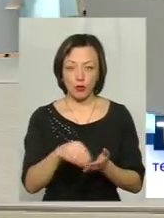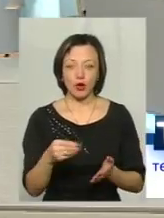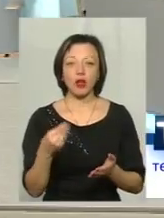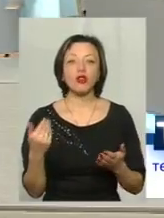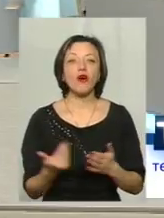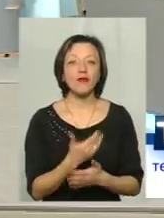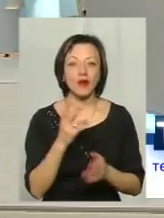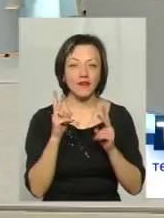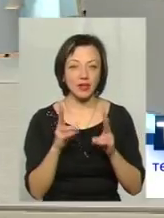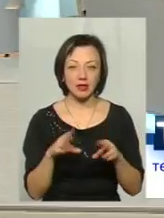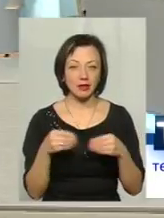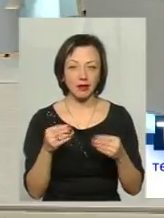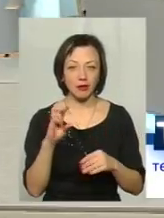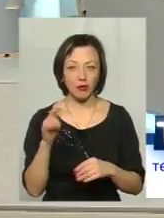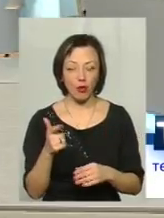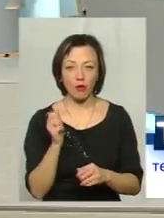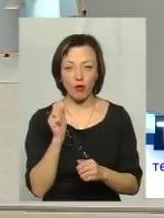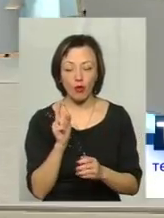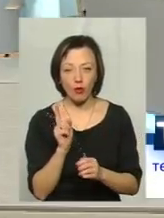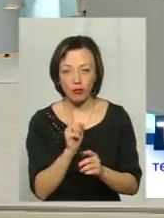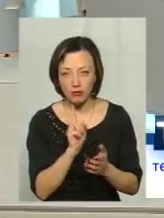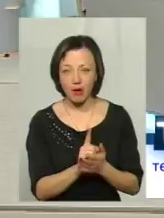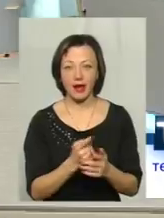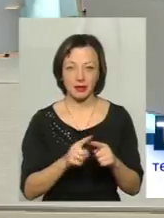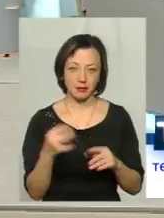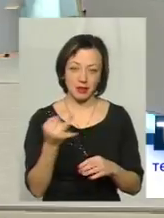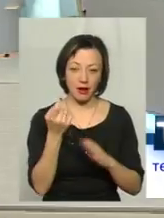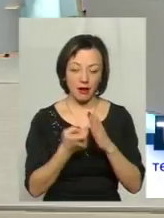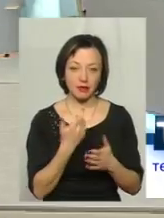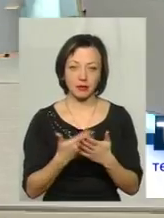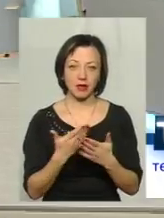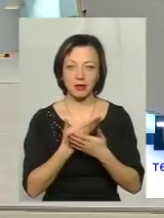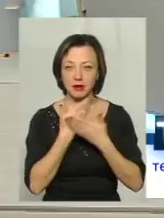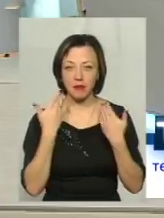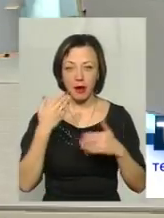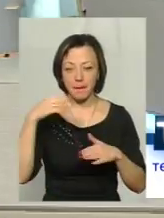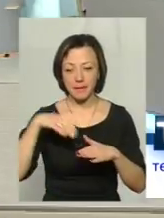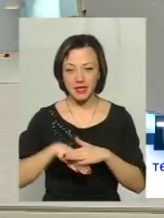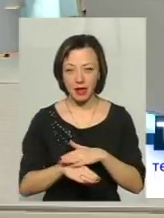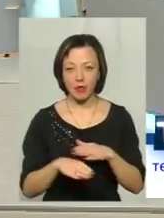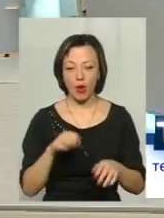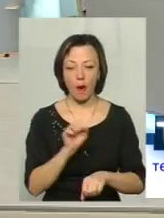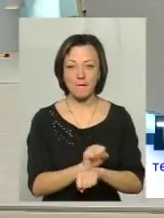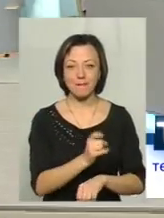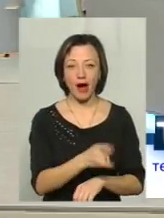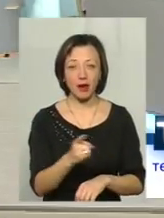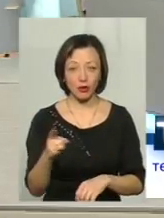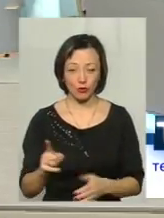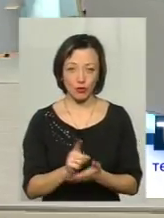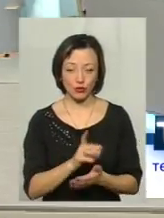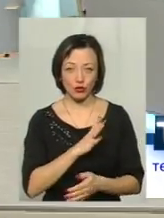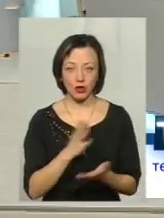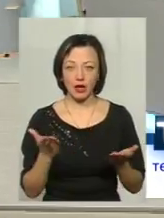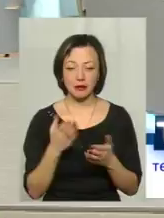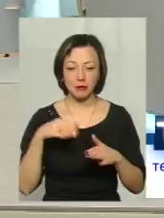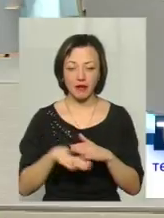квартиру, дай Бог кожному, має цим цікавитись. Якщо, до прикладу, немає підземного паркінгу, то мусить бути хоча б